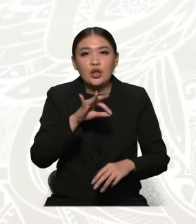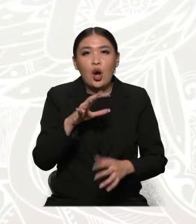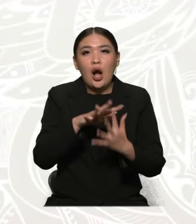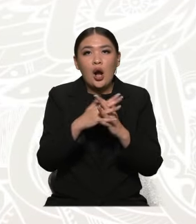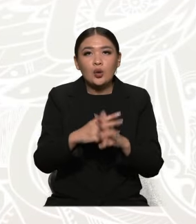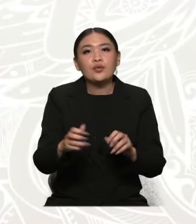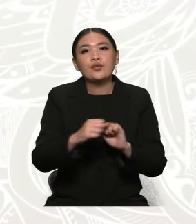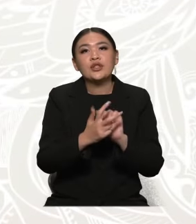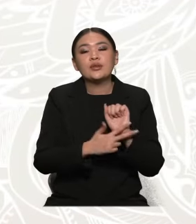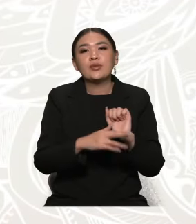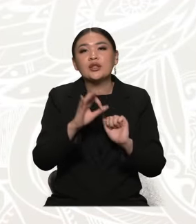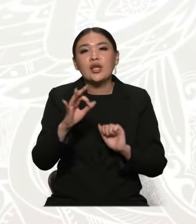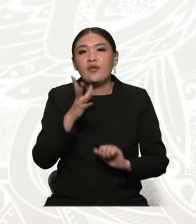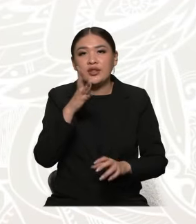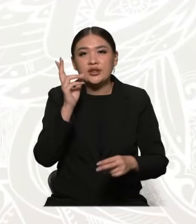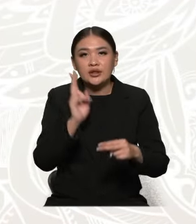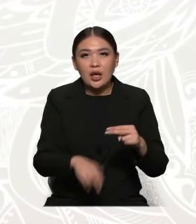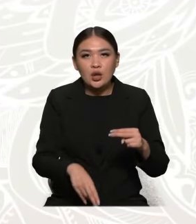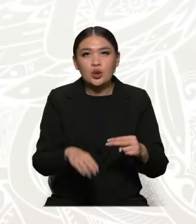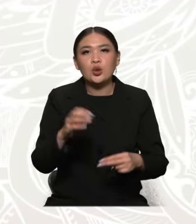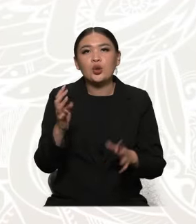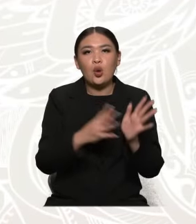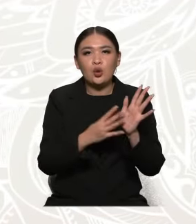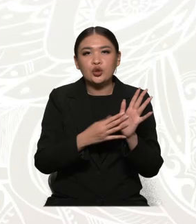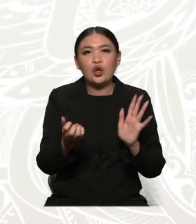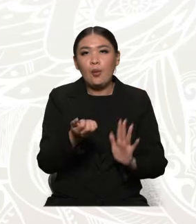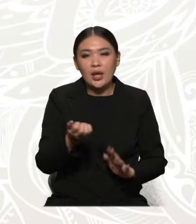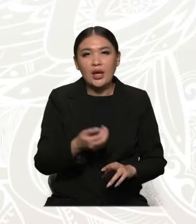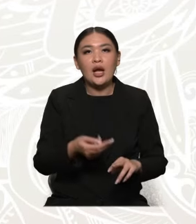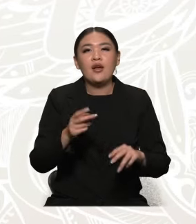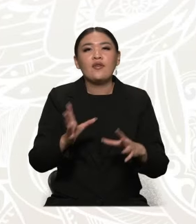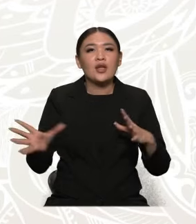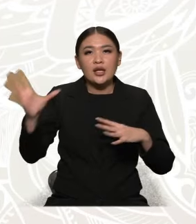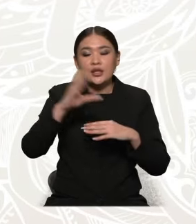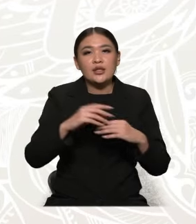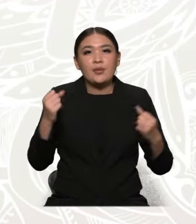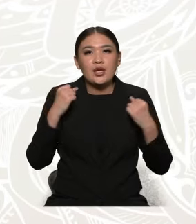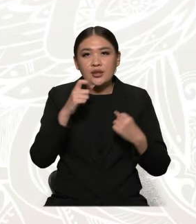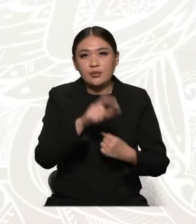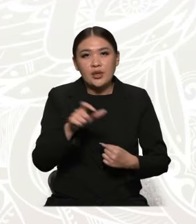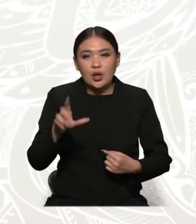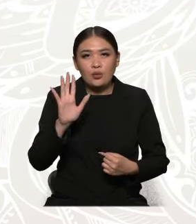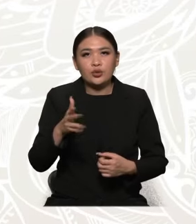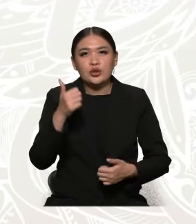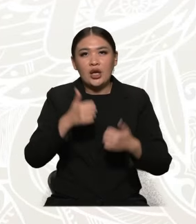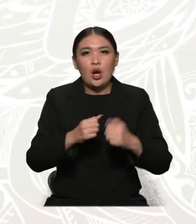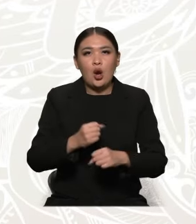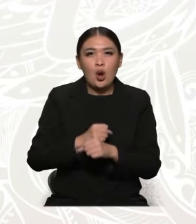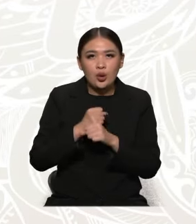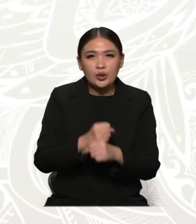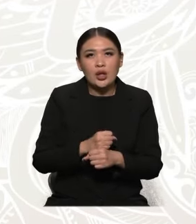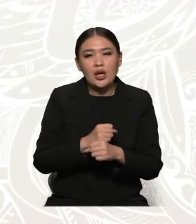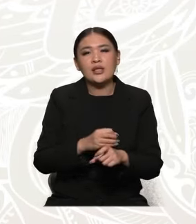в 18 часов состязаниями то по Тоғызқұмалақ. Весь день спортсмены будут соревноваться в Кокпаре,